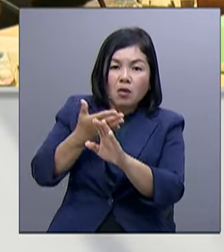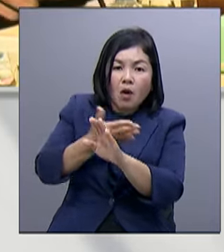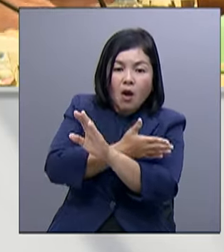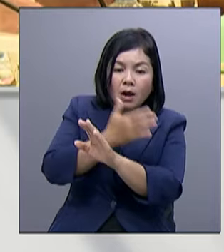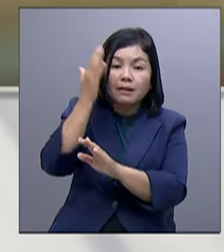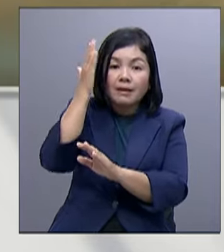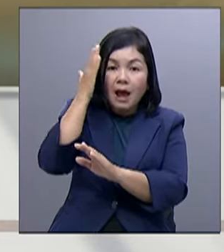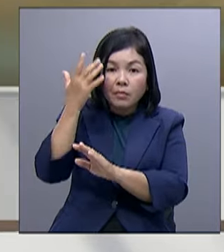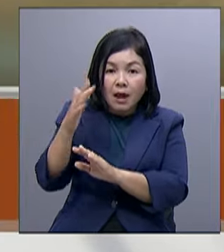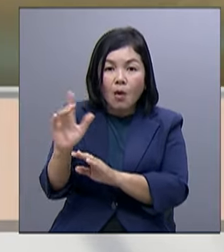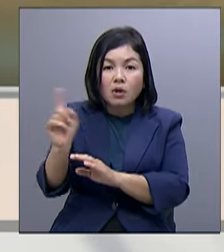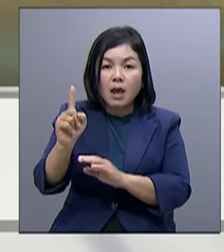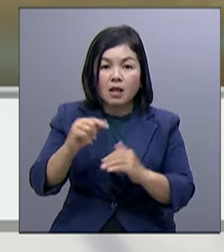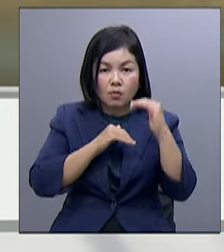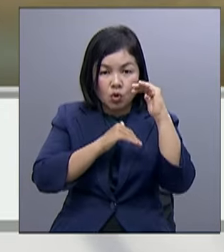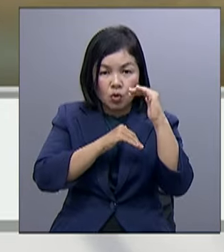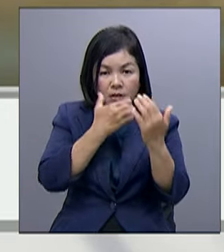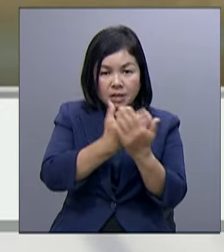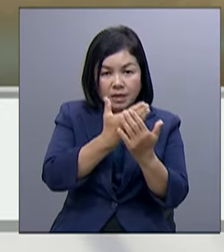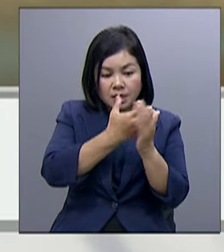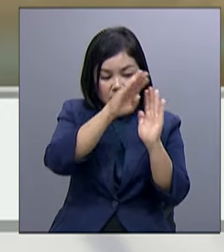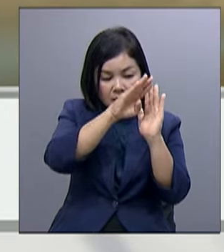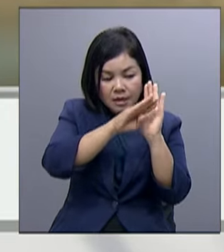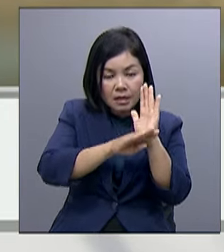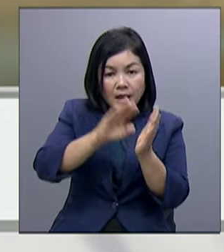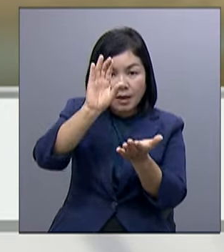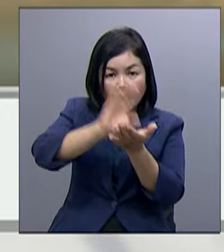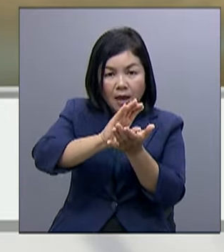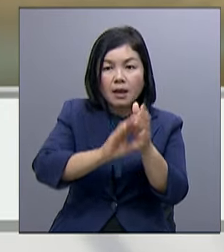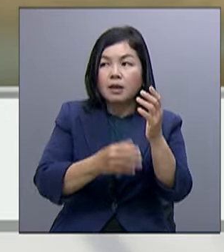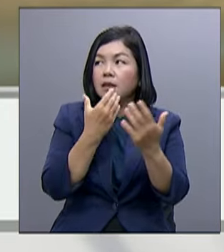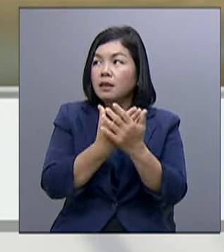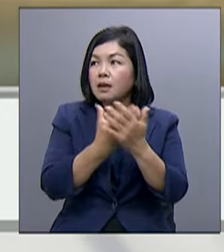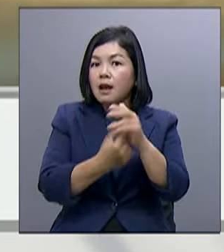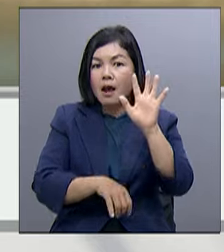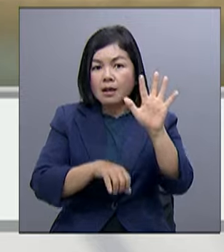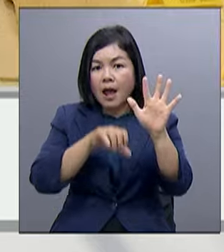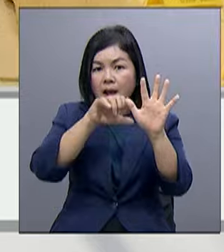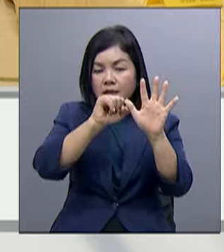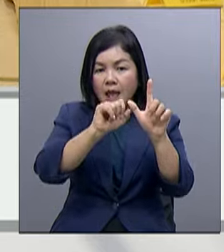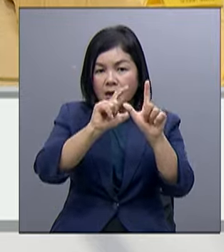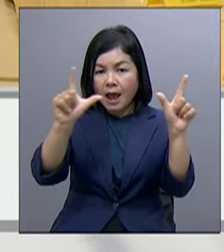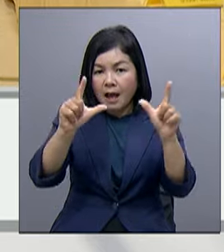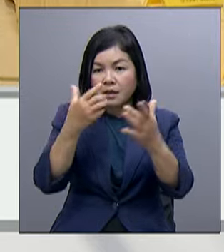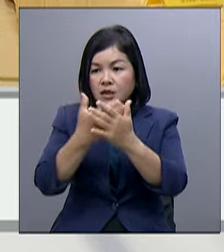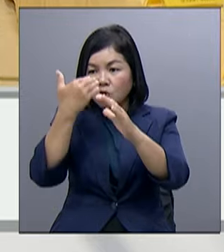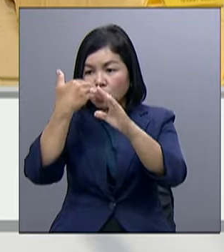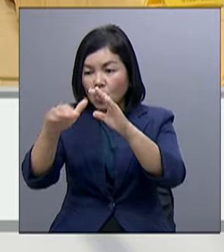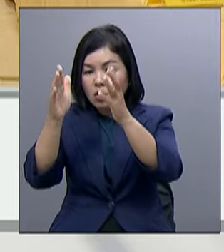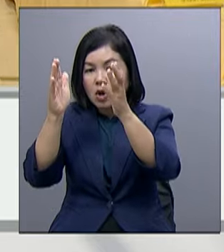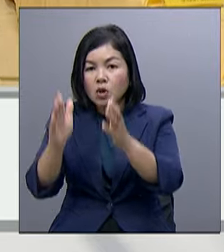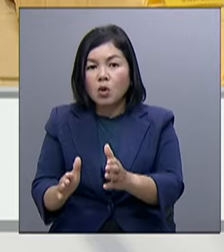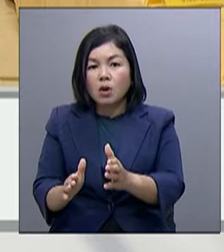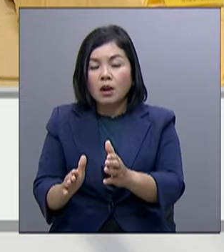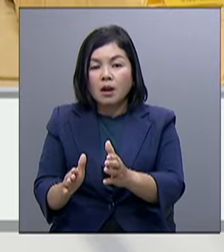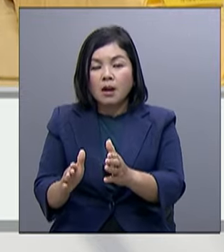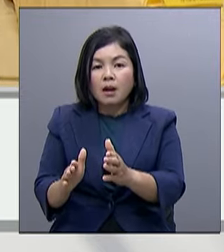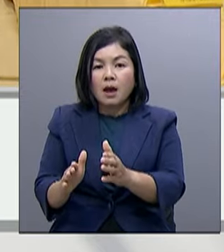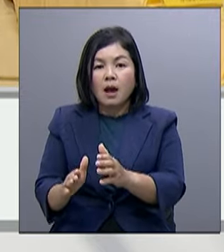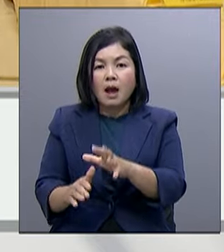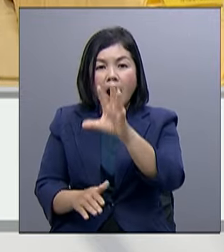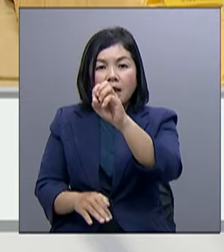กันแล้วว่ากรอบวงเงินสำหรับโครงการ Digitalwallet 500,000ล้านสำหรับประชาชน 50ล้านคนเนี่ยจะมาจากส่วนไหนกันบ้างทบทวนอีกทีนะก็